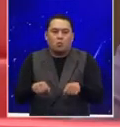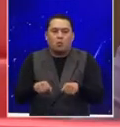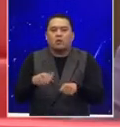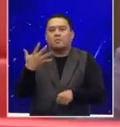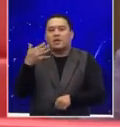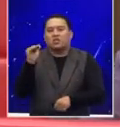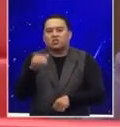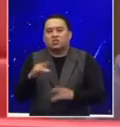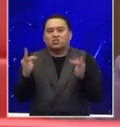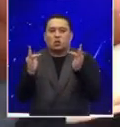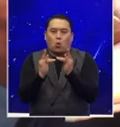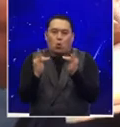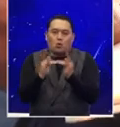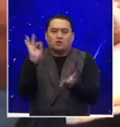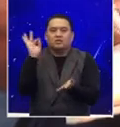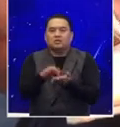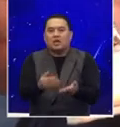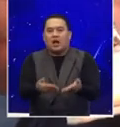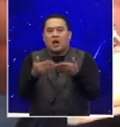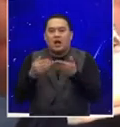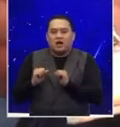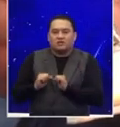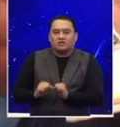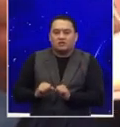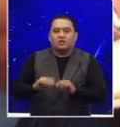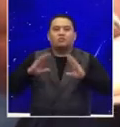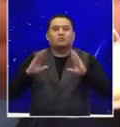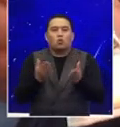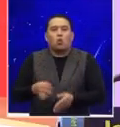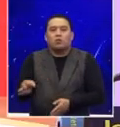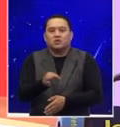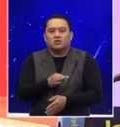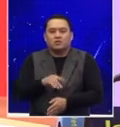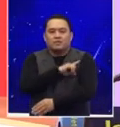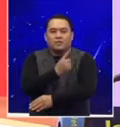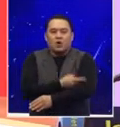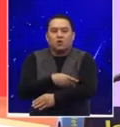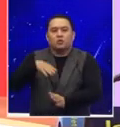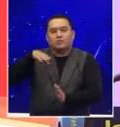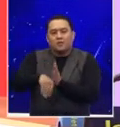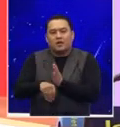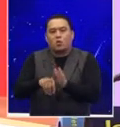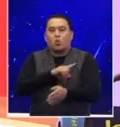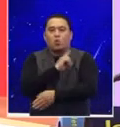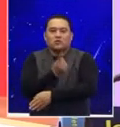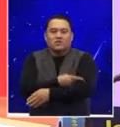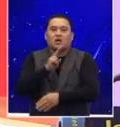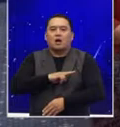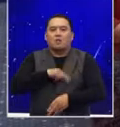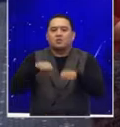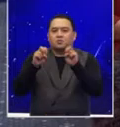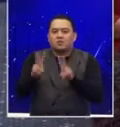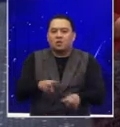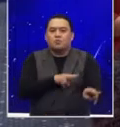более 5000 коек. С целью недопущения критической ситуации в области прилагается ряд мер. Так усиливается работа